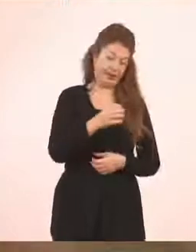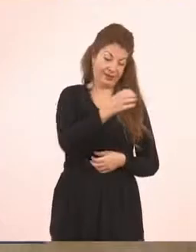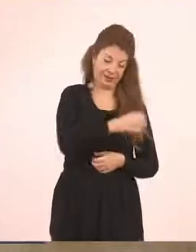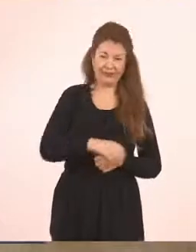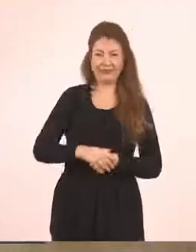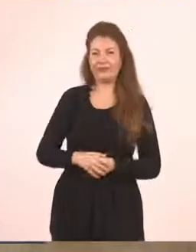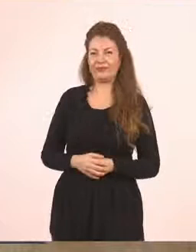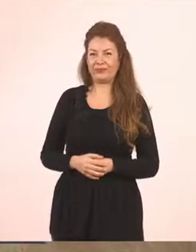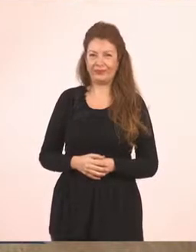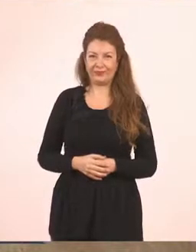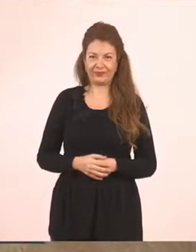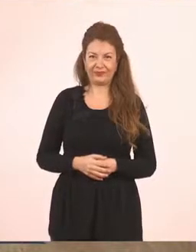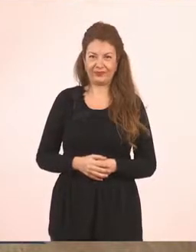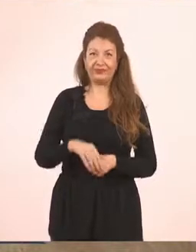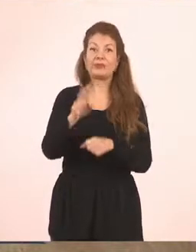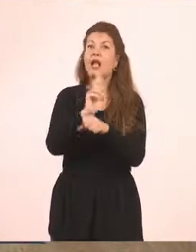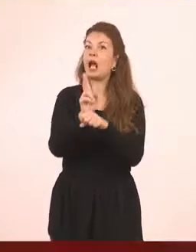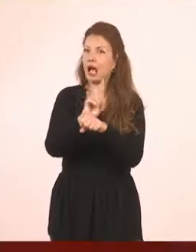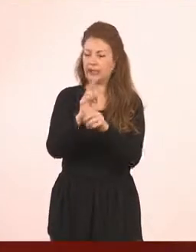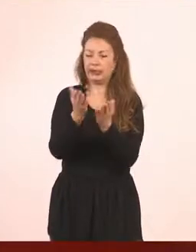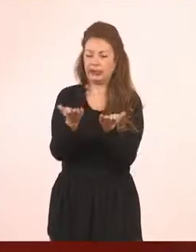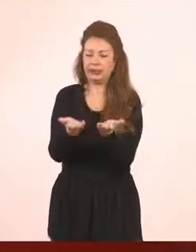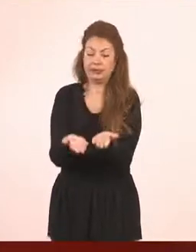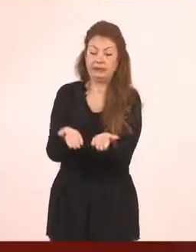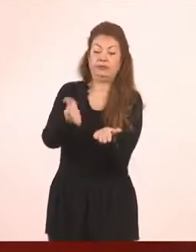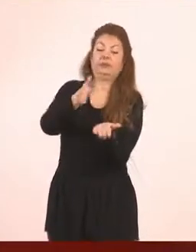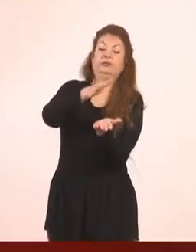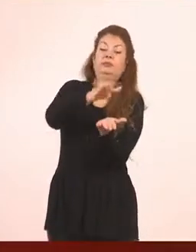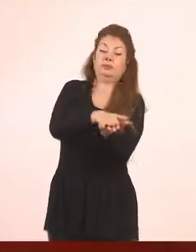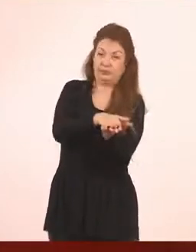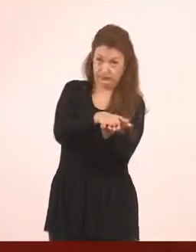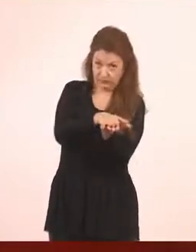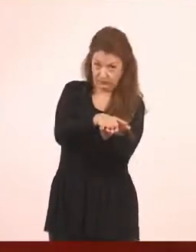κόκκινο. Διπλώνουμε στη μέση. Ναι.